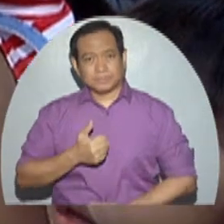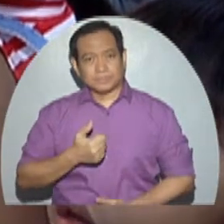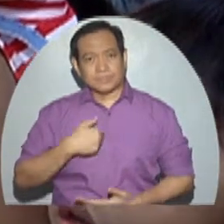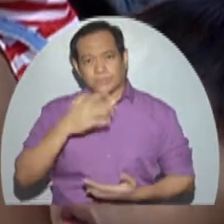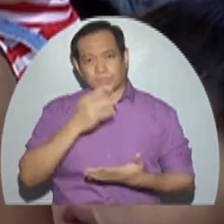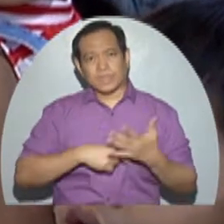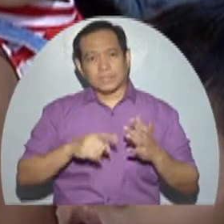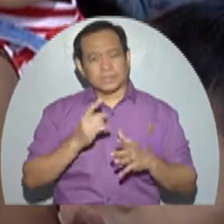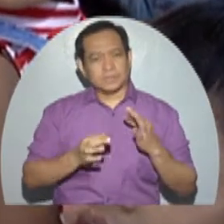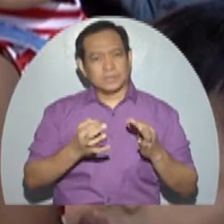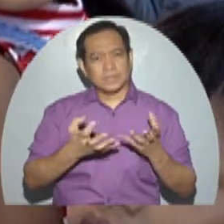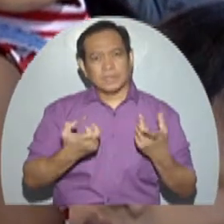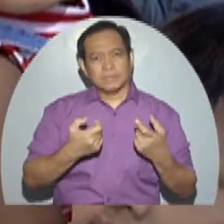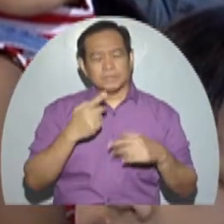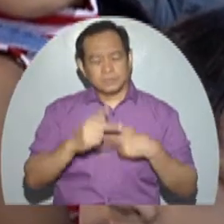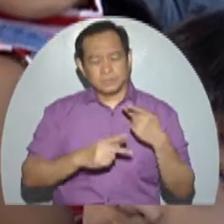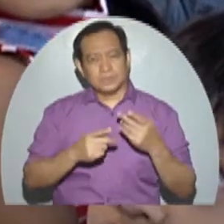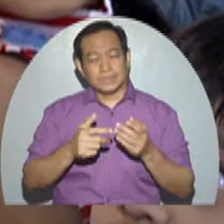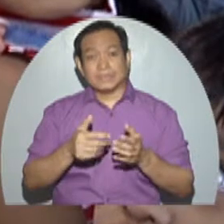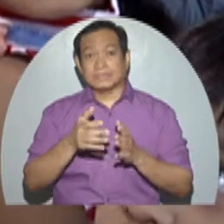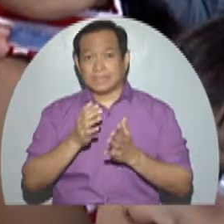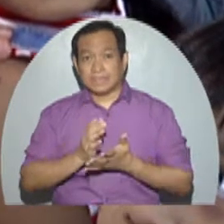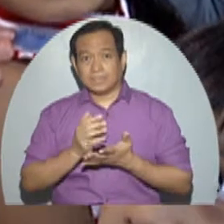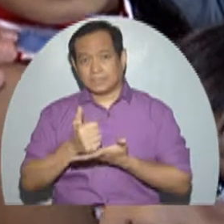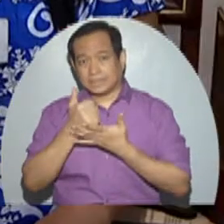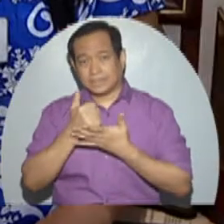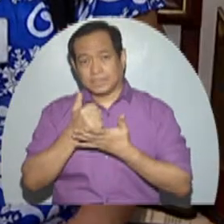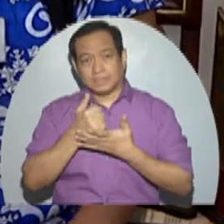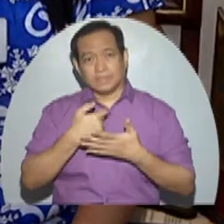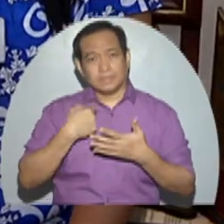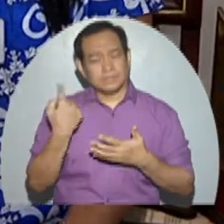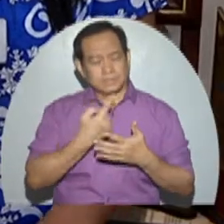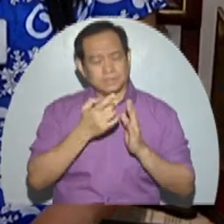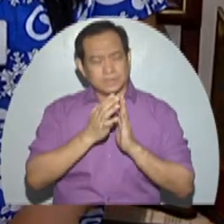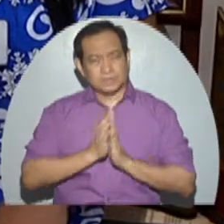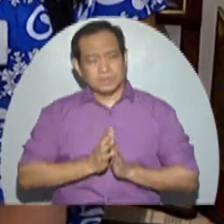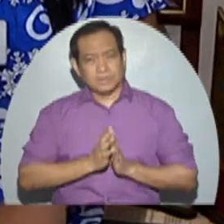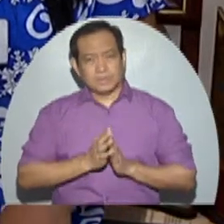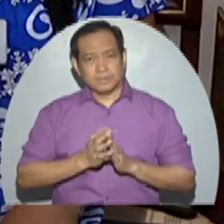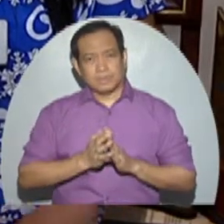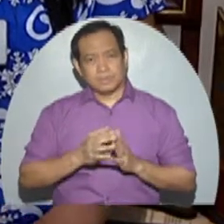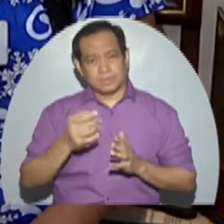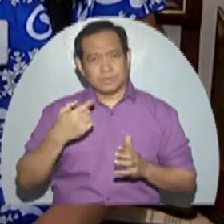Sabi ko dito, tinmingi ako, kailan kaya kami matatawagan? Sabi ko, nagdadasal na lang ako palagi.